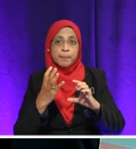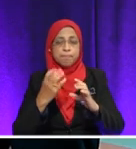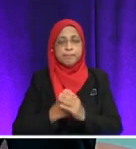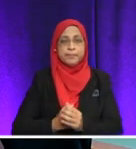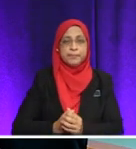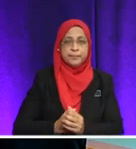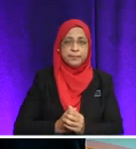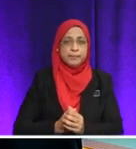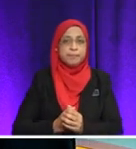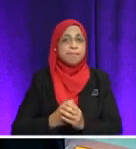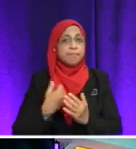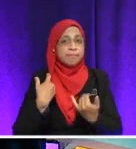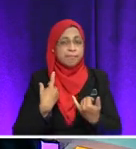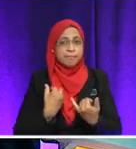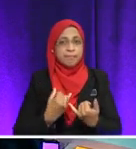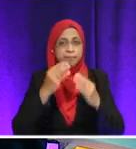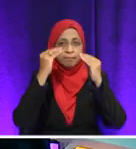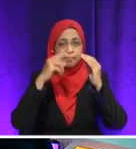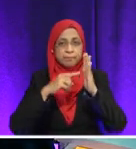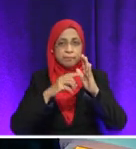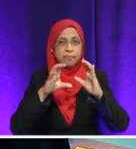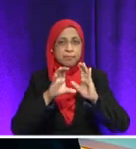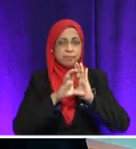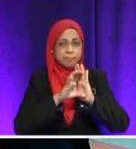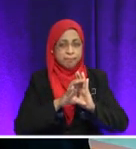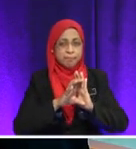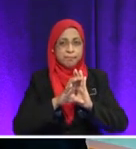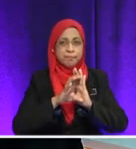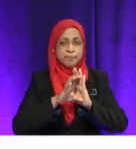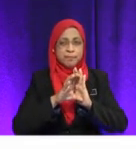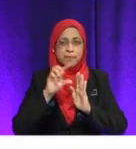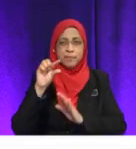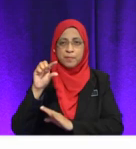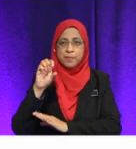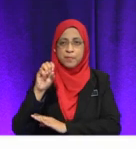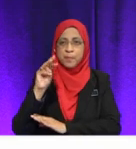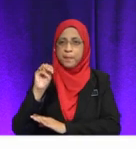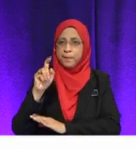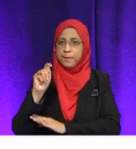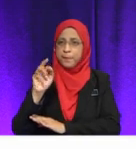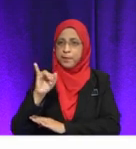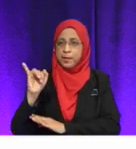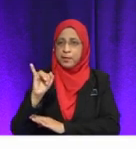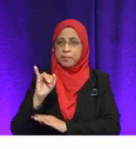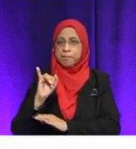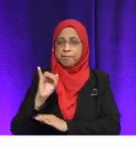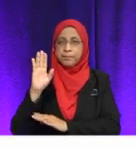ini adalah contoh memilih lukisan asimetri bongkar geometri Oke bongkah-bongkahan